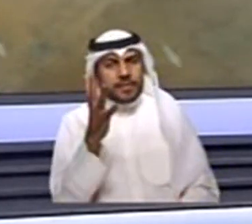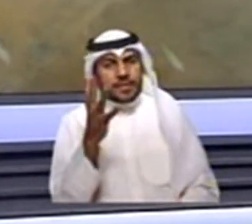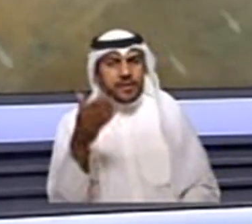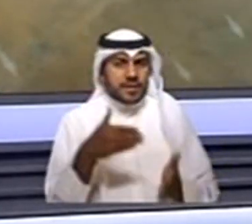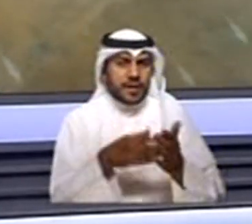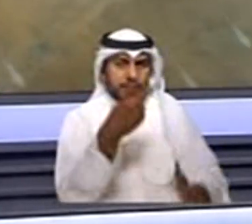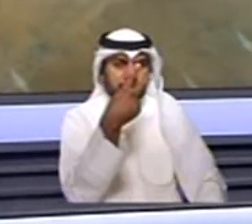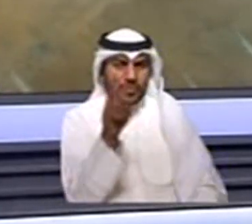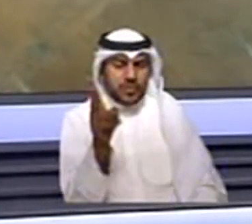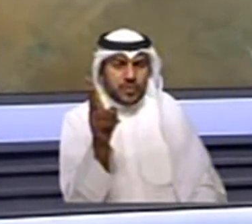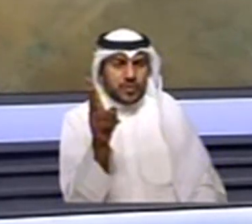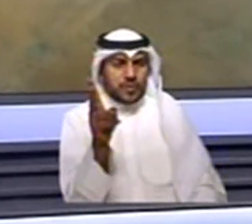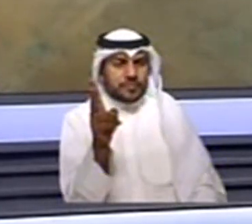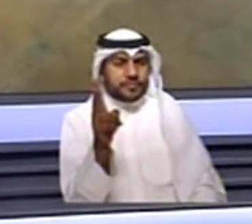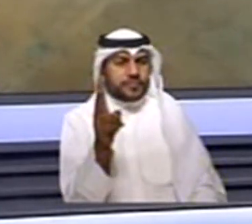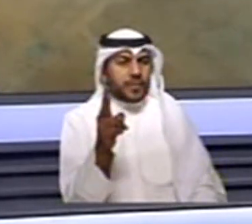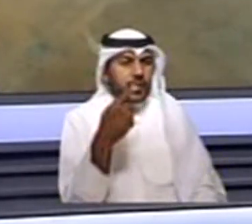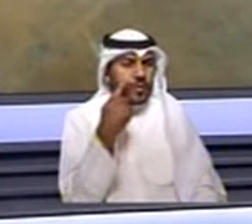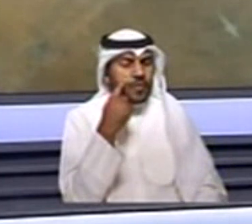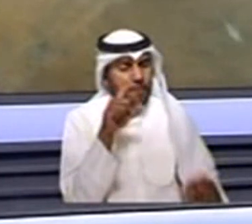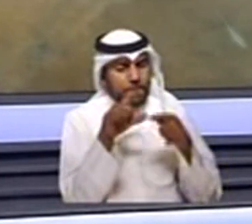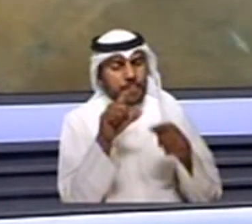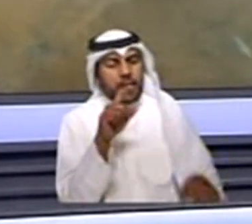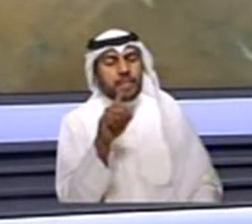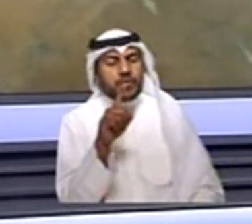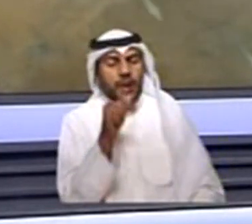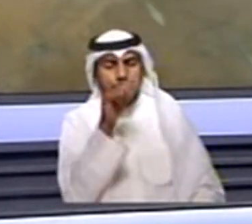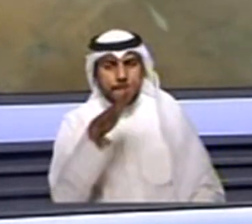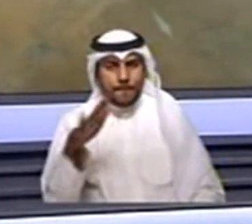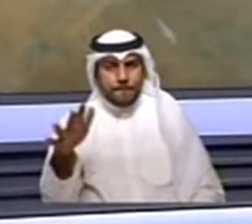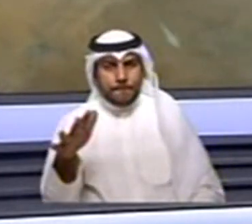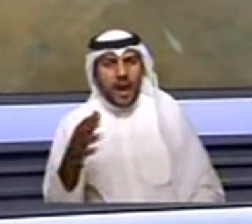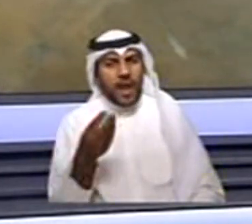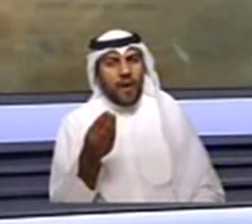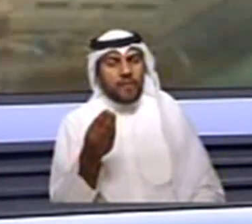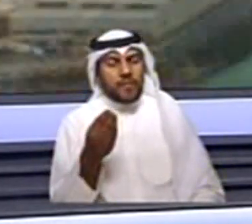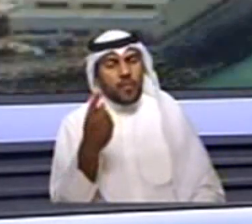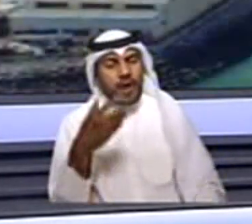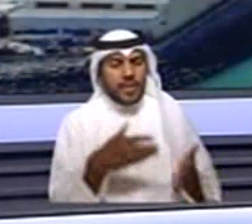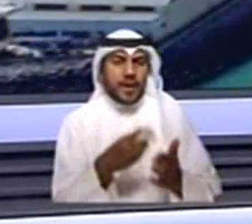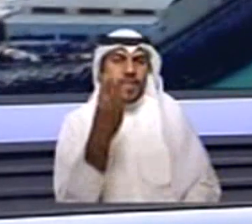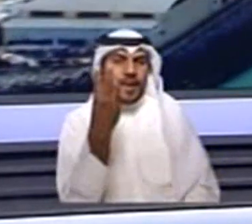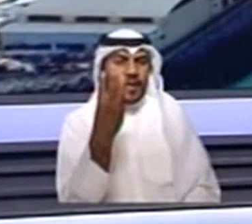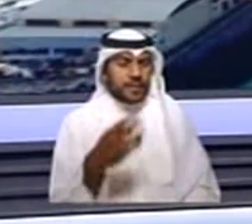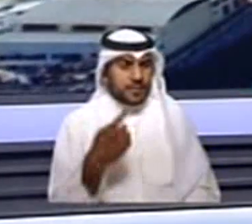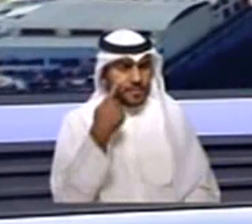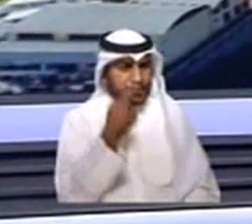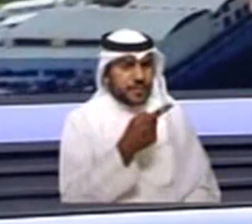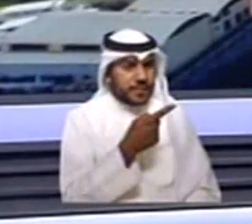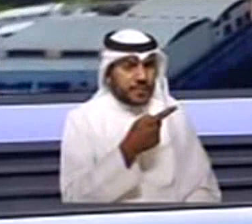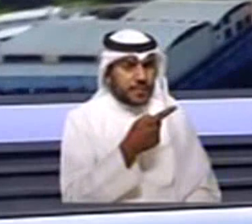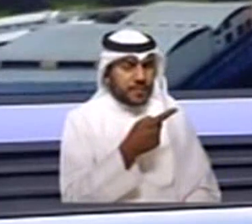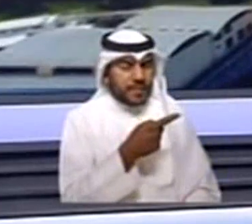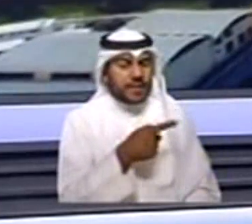15 إلى 20% بإذن الله على بعض المناطق الساحلية، والبحر راح يكون خفيف إلى معتدل الموج من 1 إلى 3 قدم. الفترة هذه من